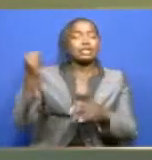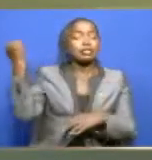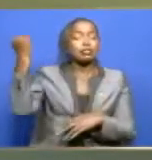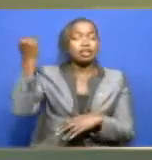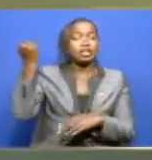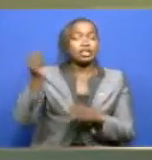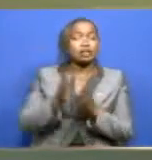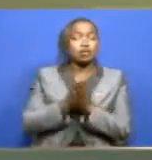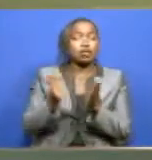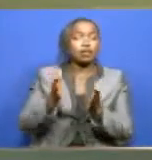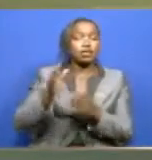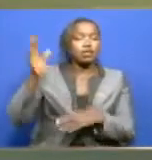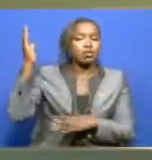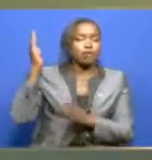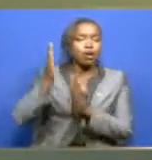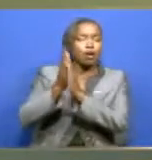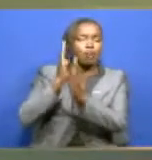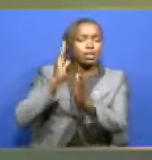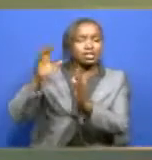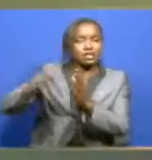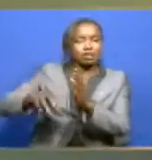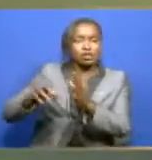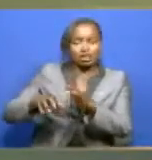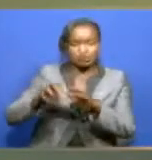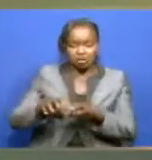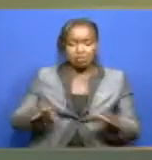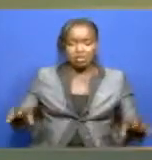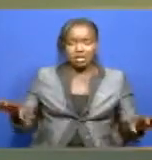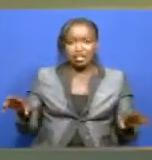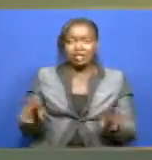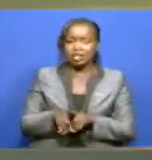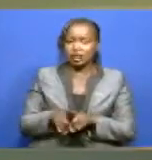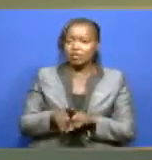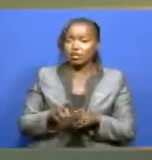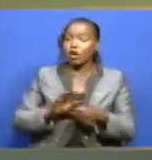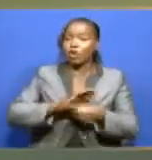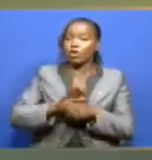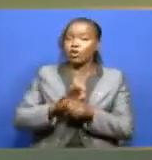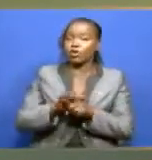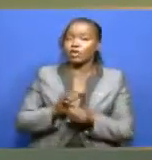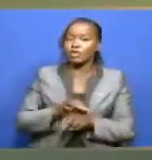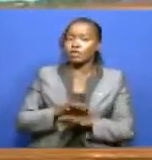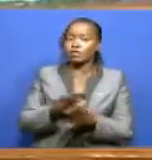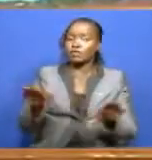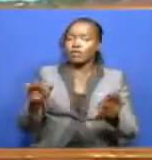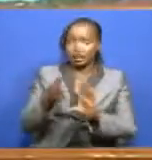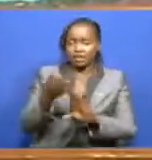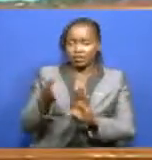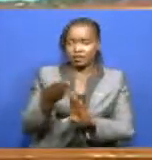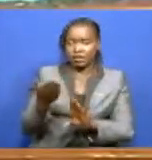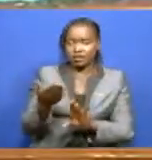umma na masoko yakitajwa kuwa mahali ambapo ugonjwa wa COVID-19 unasambazwa kwa haraka zaidi.